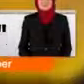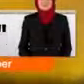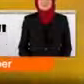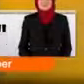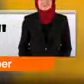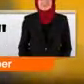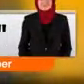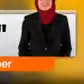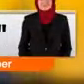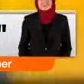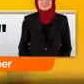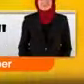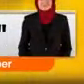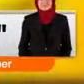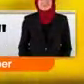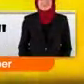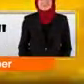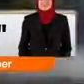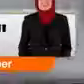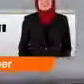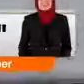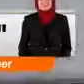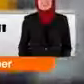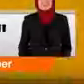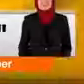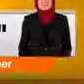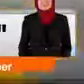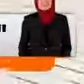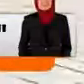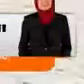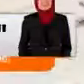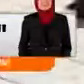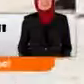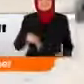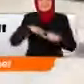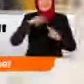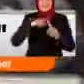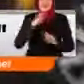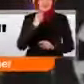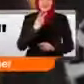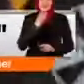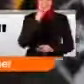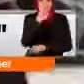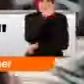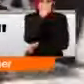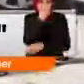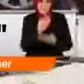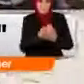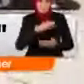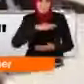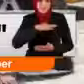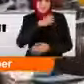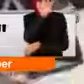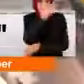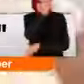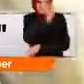Ya kardeşim neden Atv Haber kamerası kayıtta görüntüdeki kişi